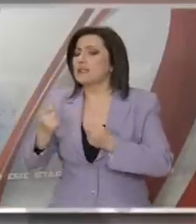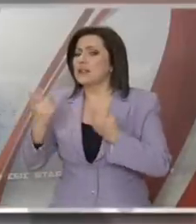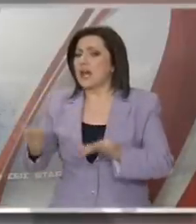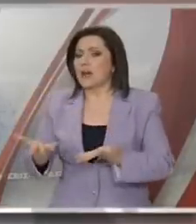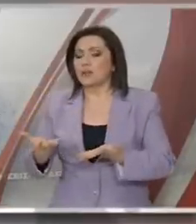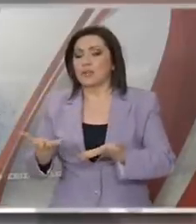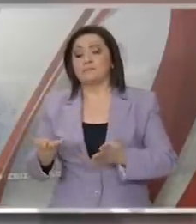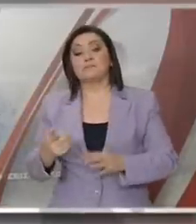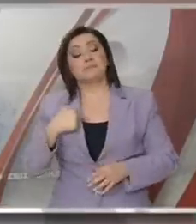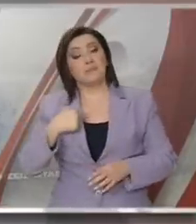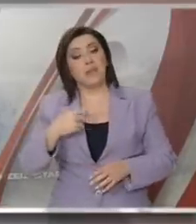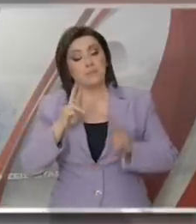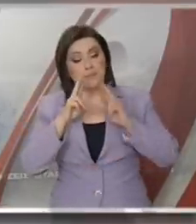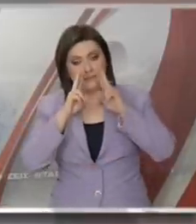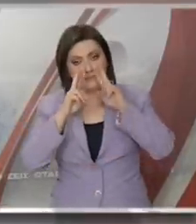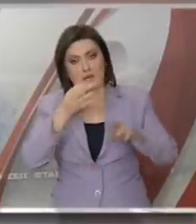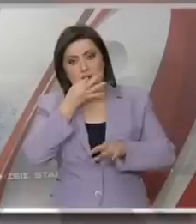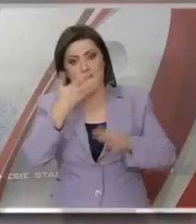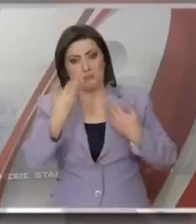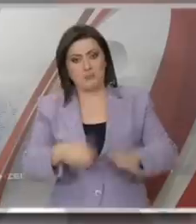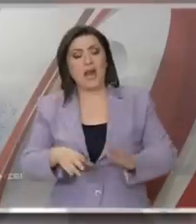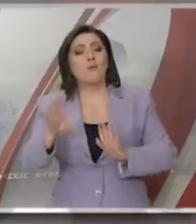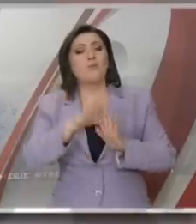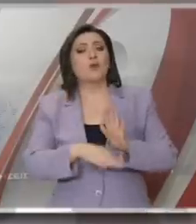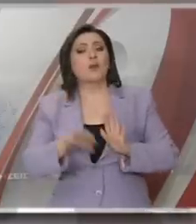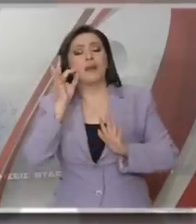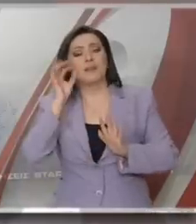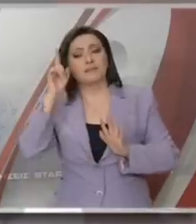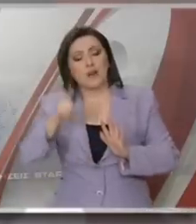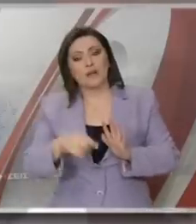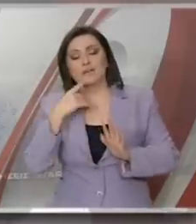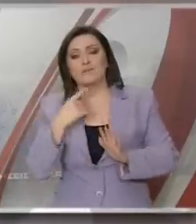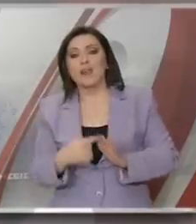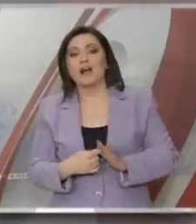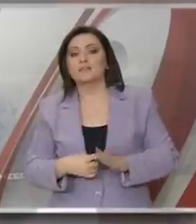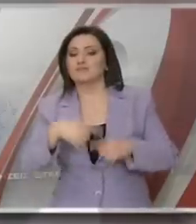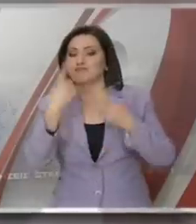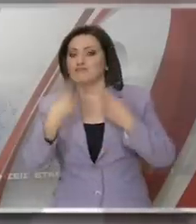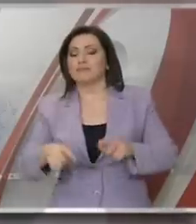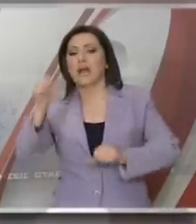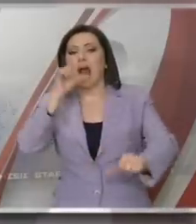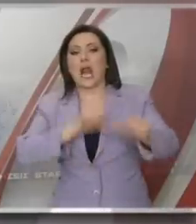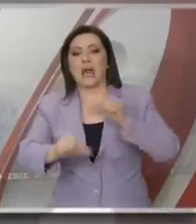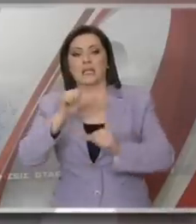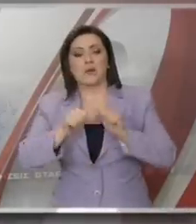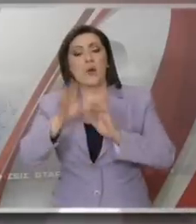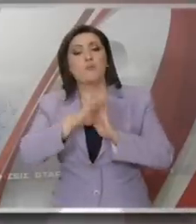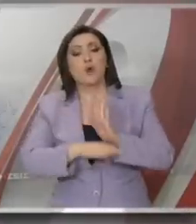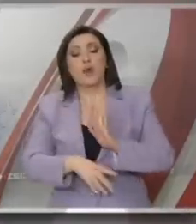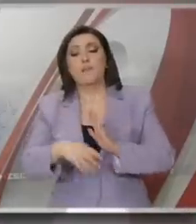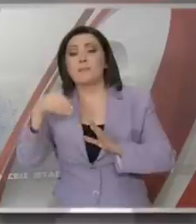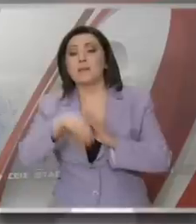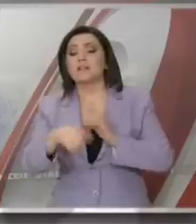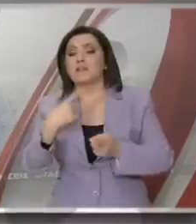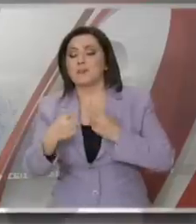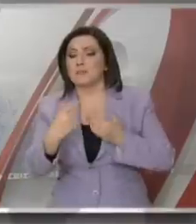που έχει πει ξεκάθαρα ο συριζα είναι ότι με το πρόγραμμα της θεσσαλονίκης ξεκινάμε μία διαφορετική μέρα για τη χώρα είναι ένα πρόγραμμα το οποίο βρίσκεται εκτός διαπραγμάτευσης και είναι